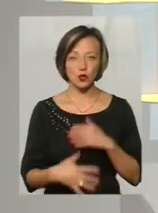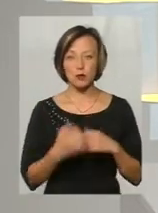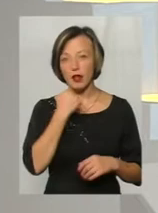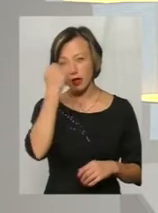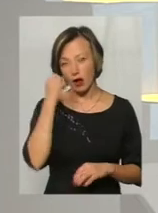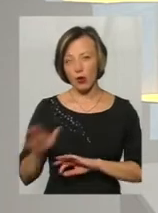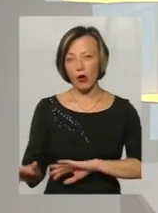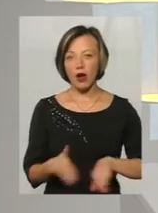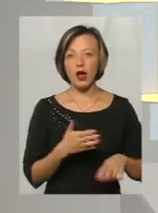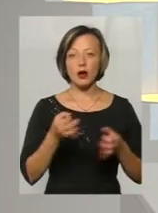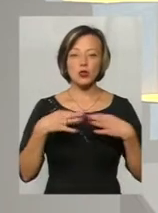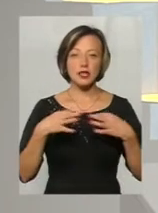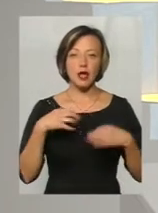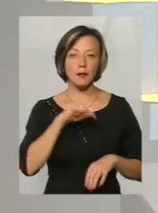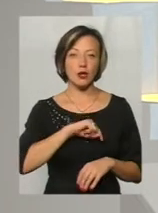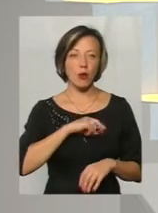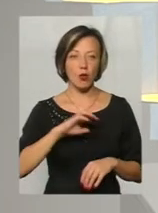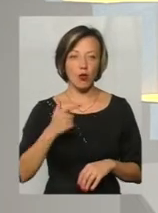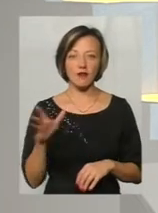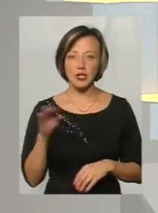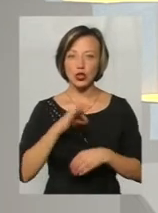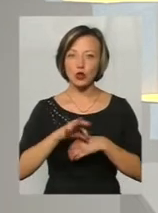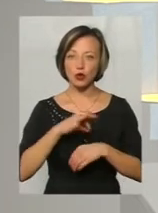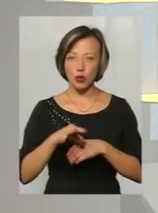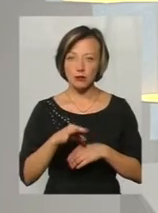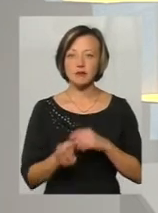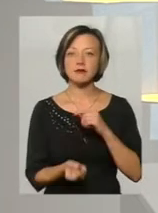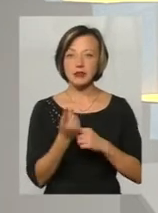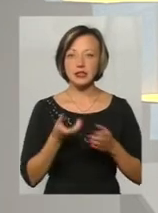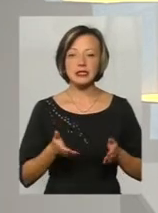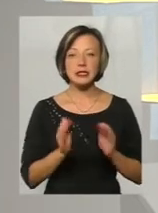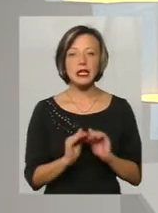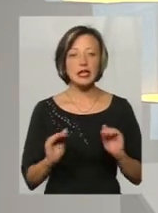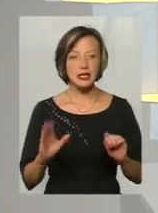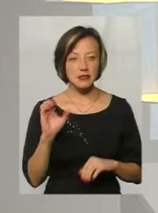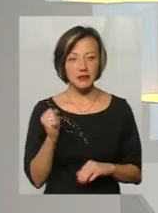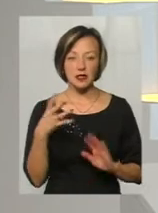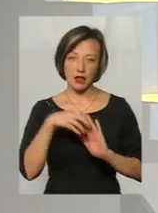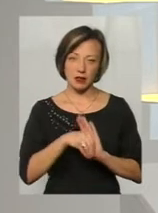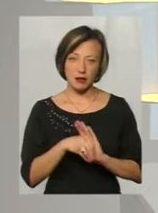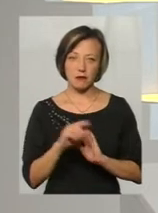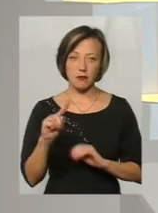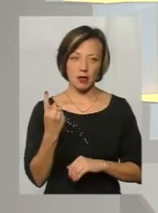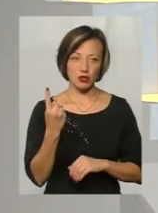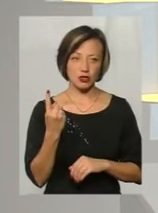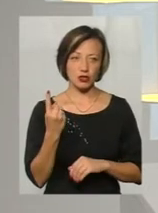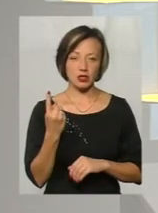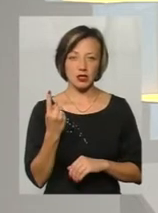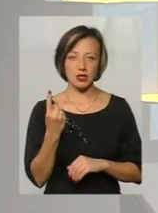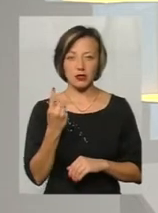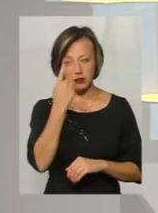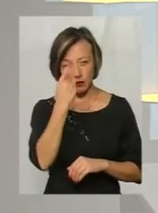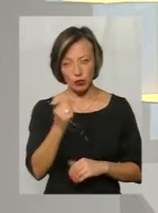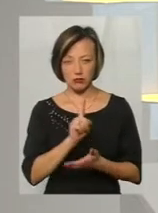сьогодні розказала нам психолог, вся жорстокість родом з дитинства. Ще тоді закладаються перші дзвіночки, на які